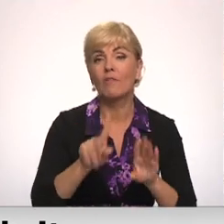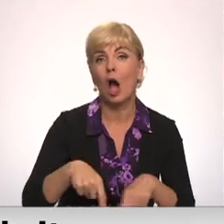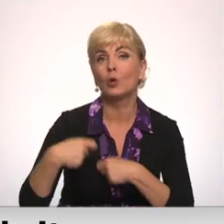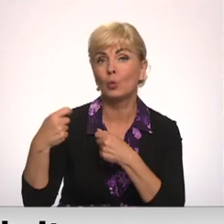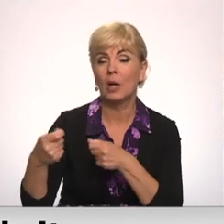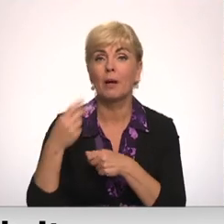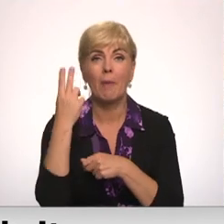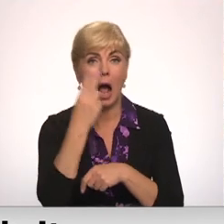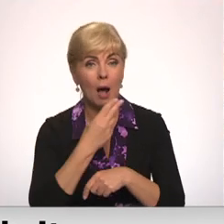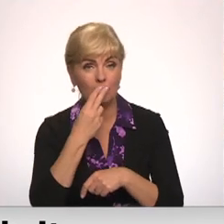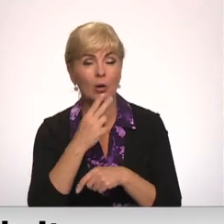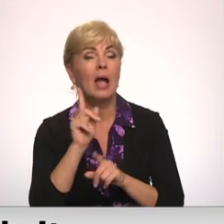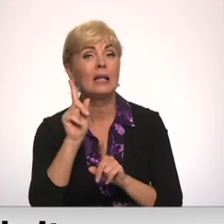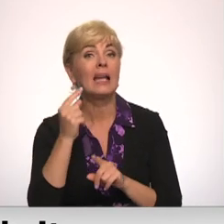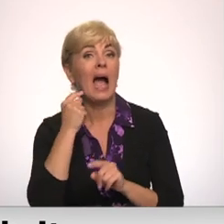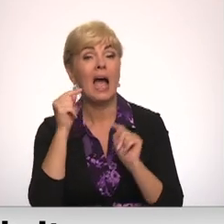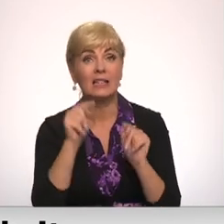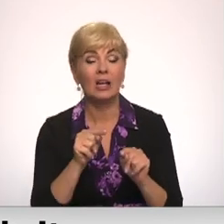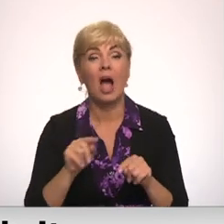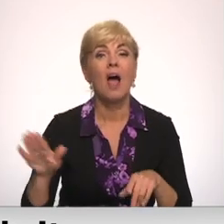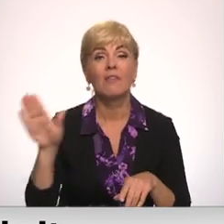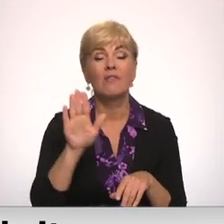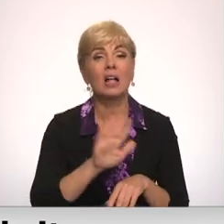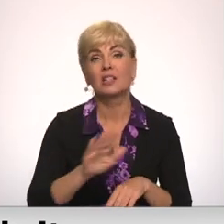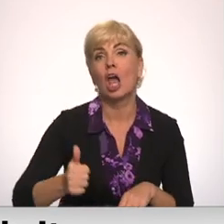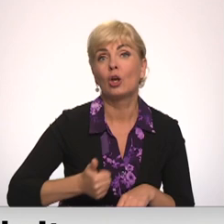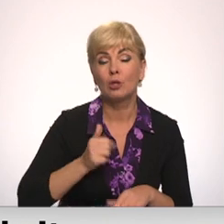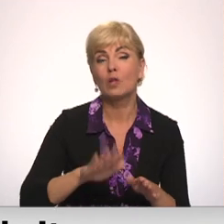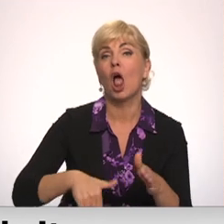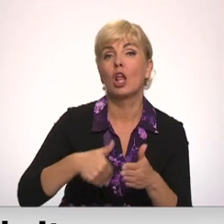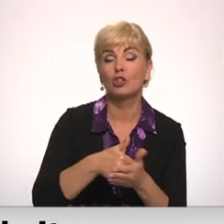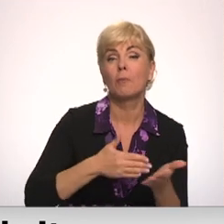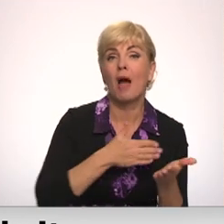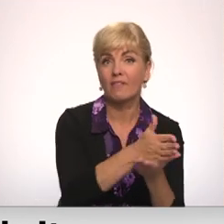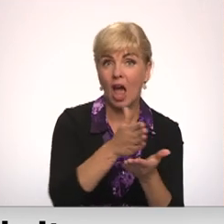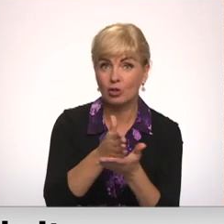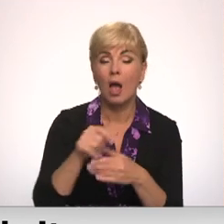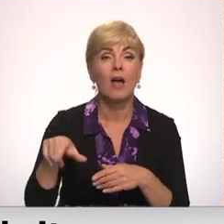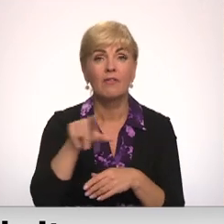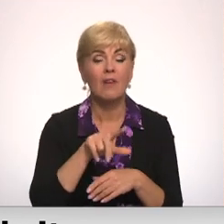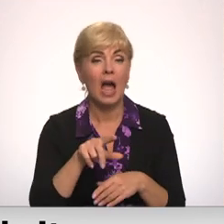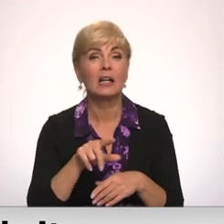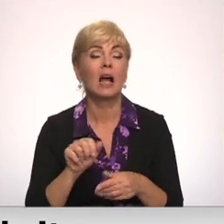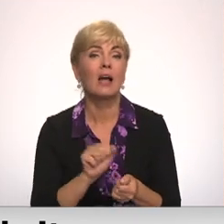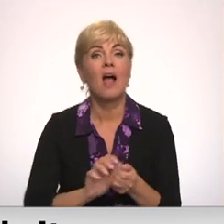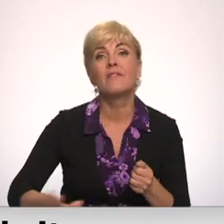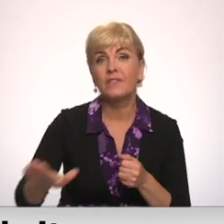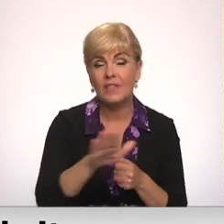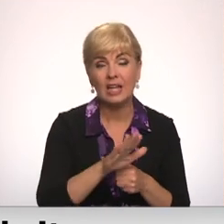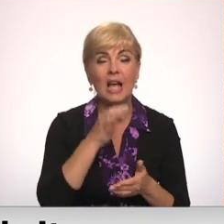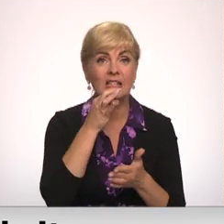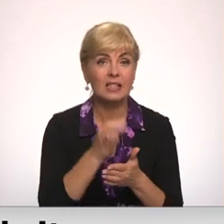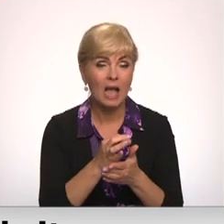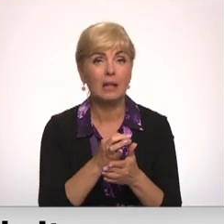atkritumu apsaimniekotājiem tikai Rīgā. Valsts nekustamie īpašumi līdz šim vērsās vairākās par vides aizsardzību atbildīgās valsts